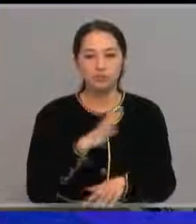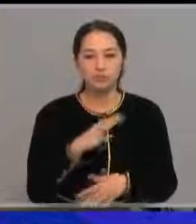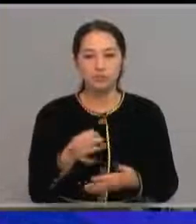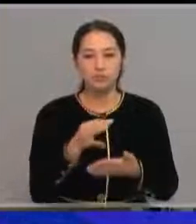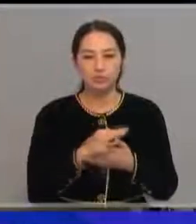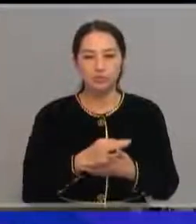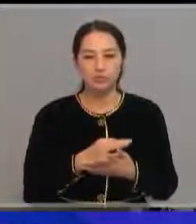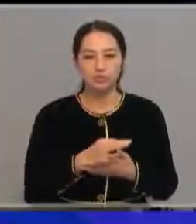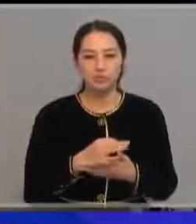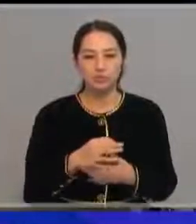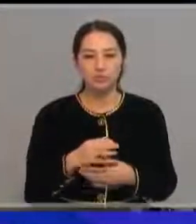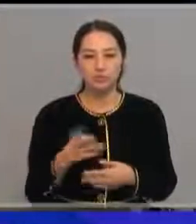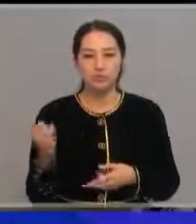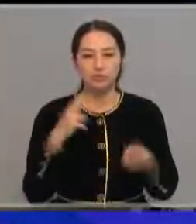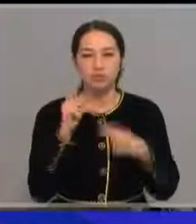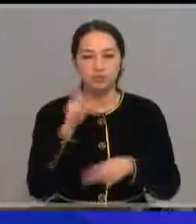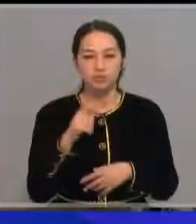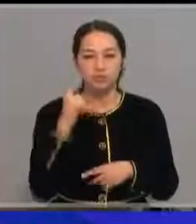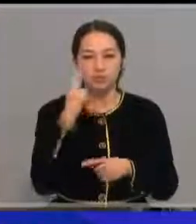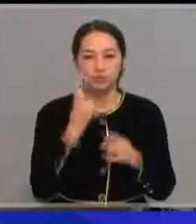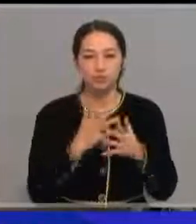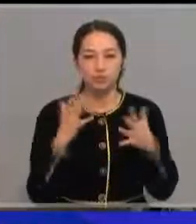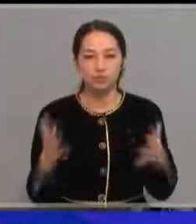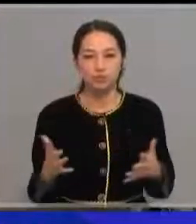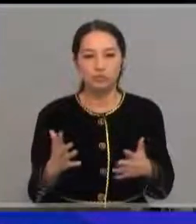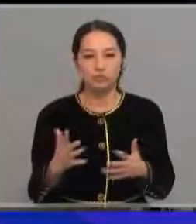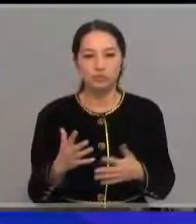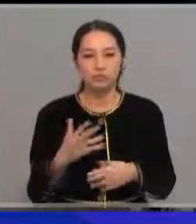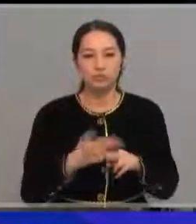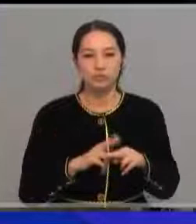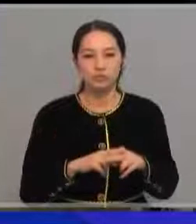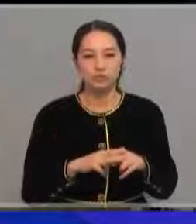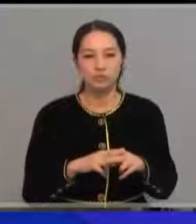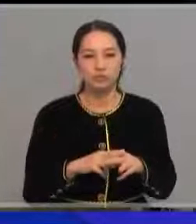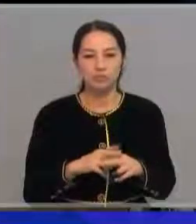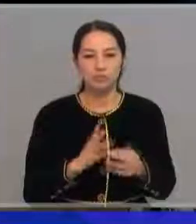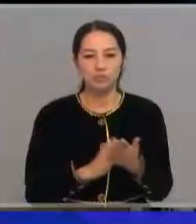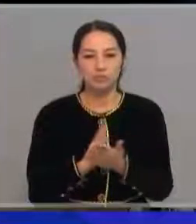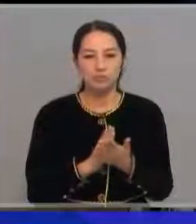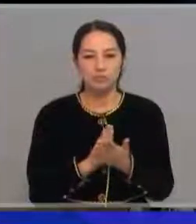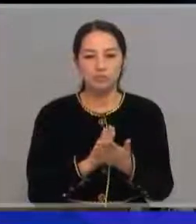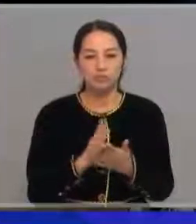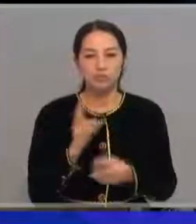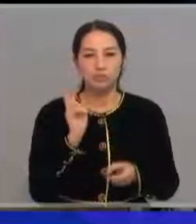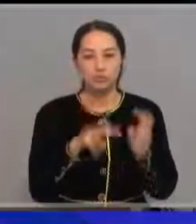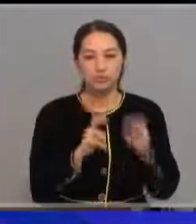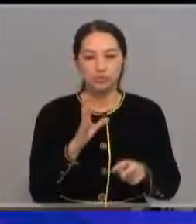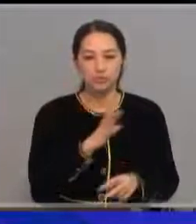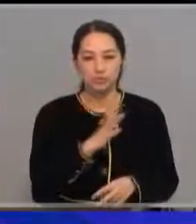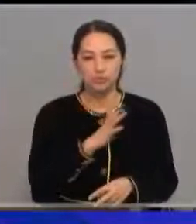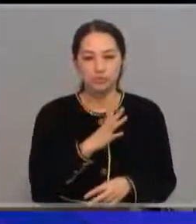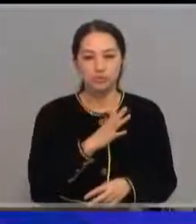отыр. Келушілердің саны да көбейіп отыр. Яғни әлеуметтік қызметкерлерімді кітапханаға алып келеді